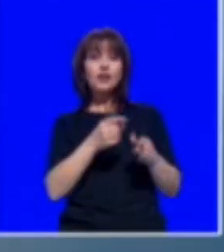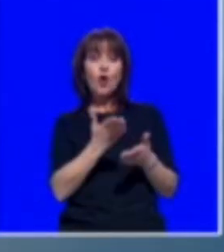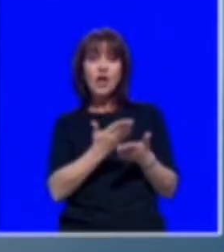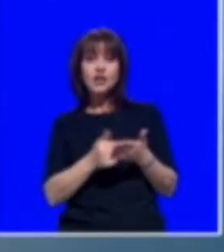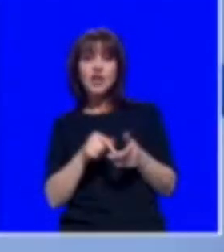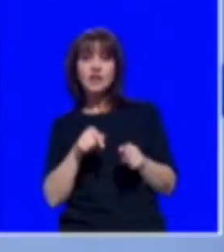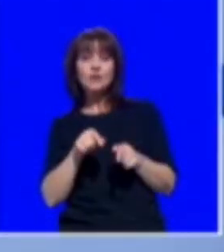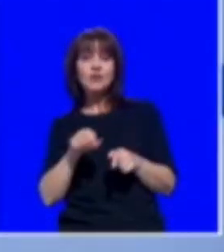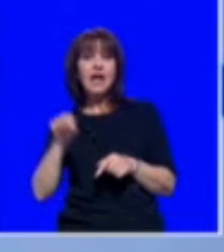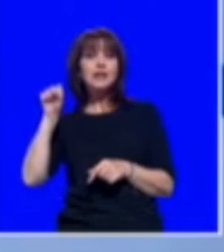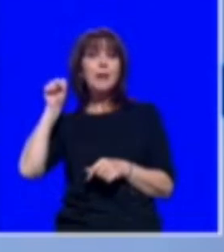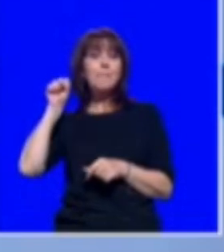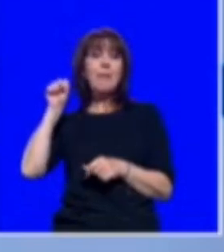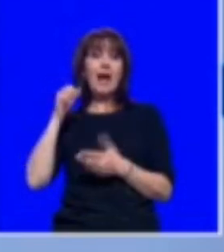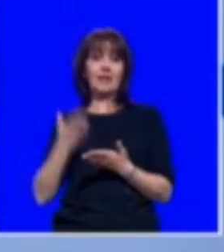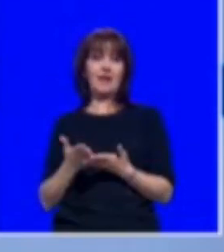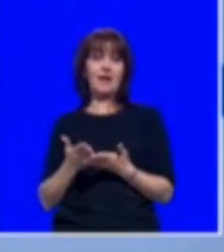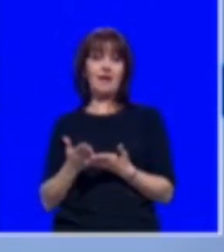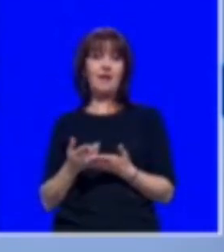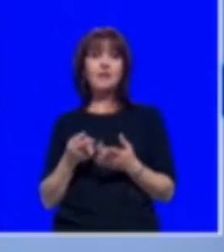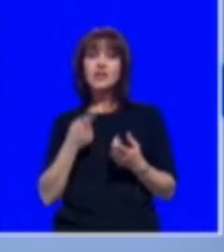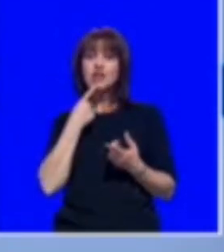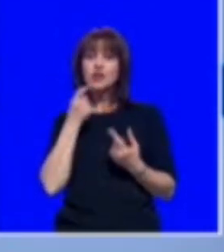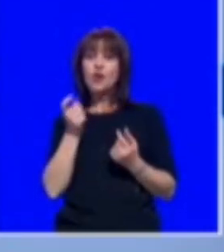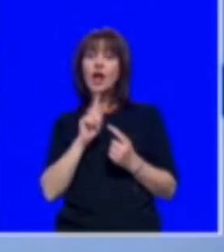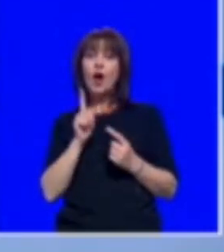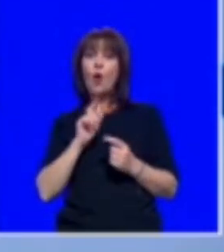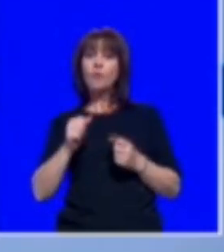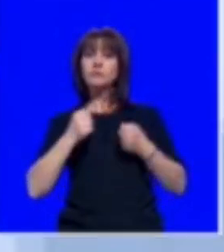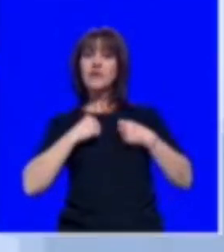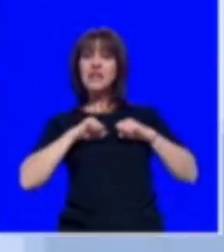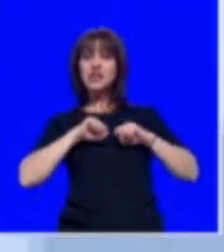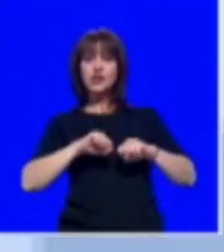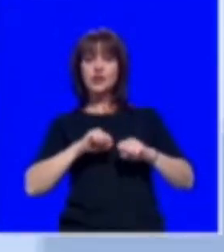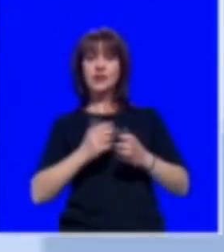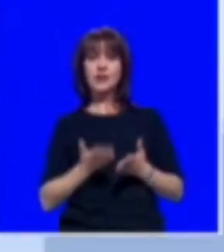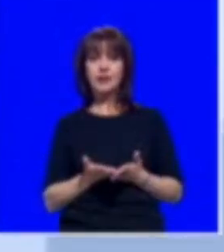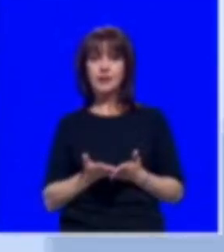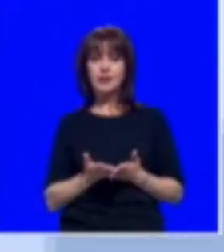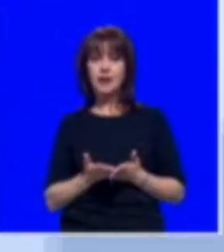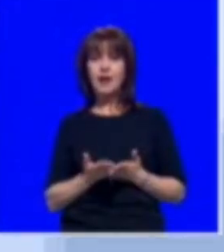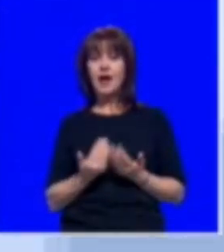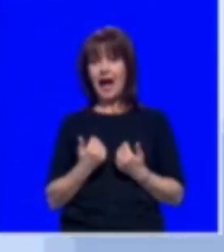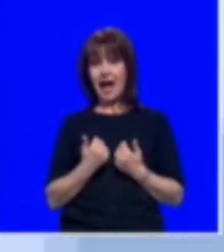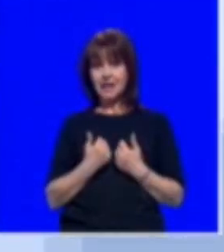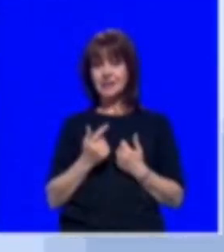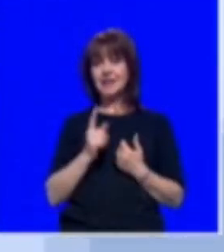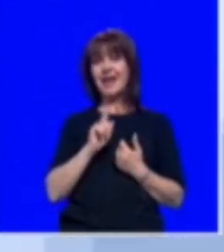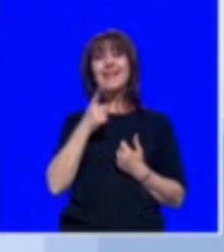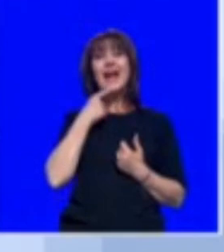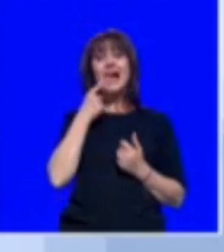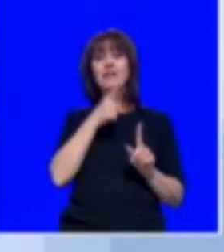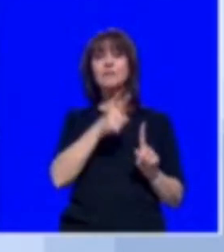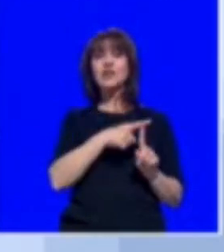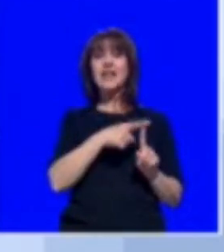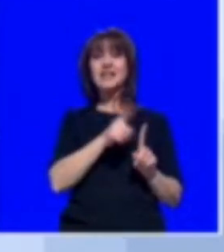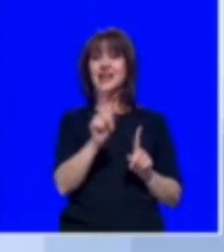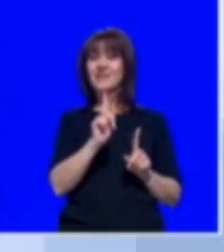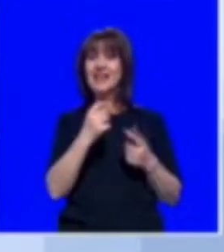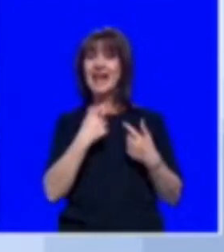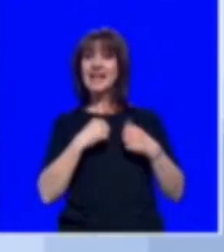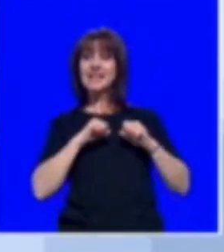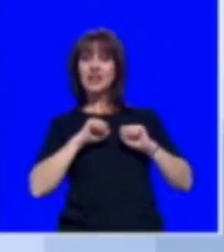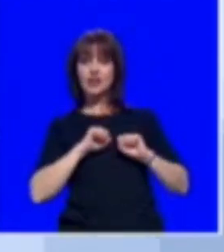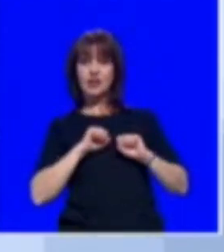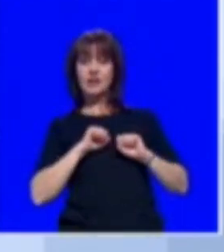Тази трактовка, той не ги защити, нали? Това е вашата гледна точка. Аз не казвам, защо... че Терзиев не защити медицински. Не, имам предвид...